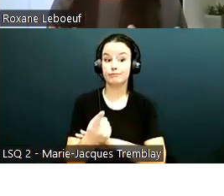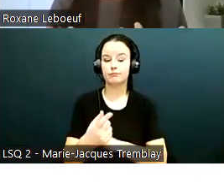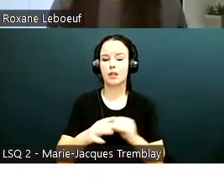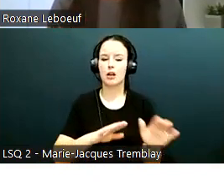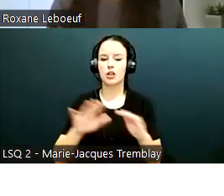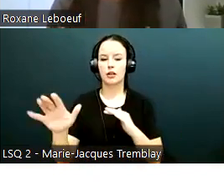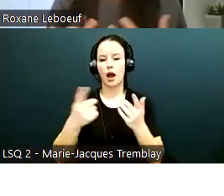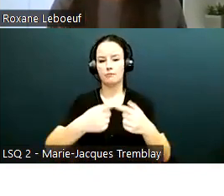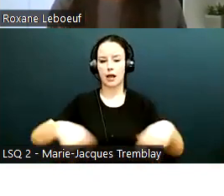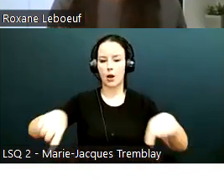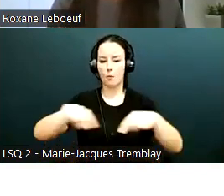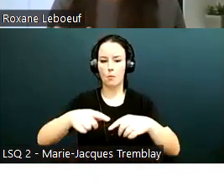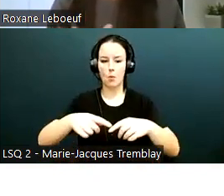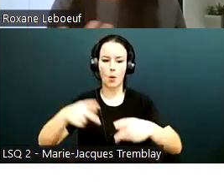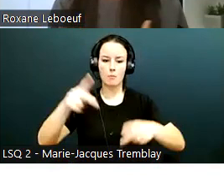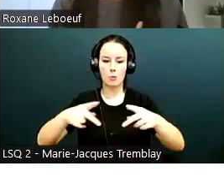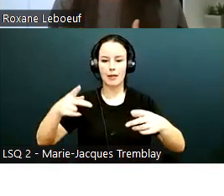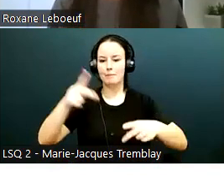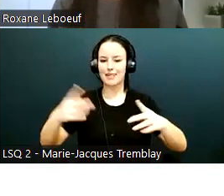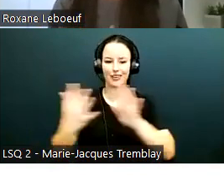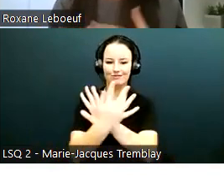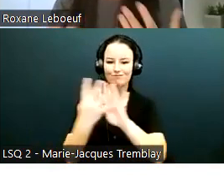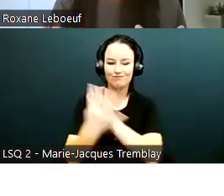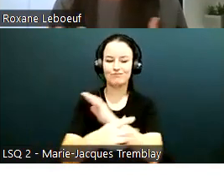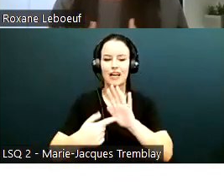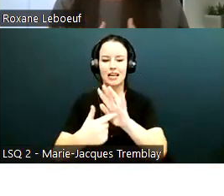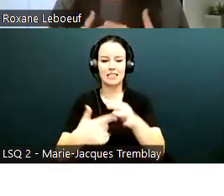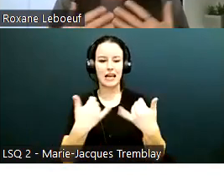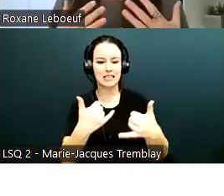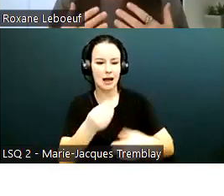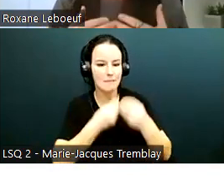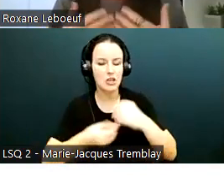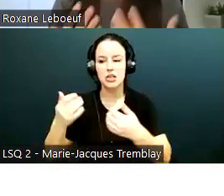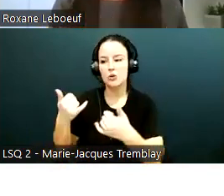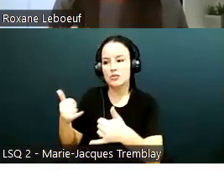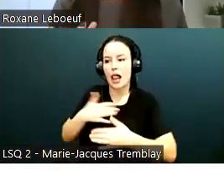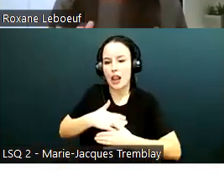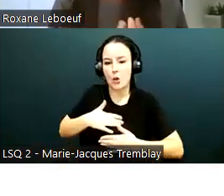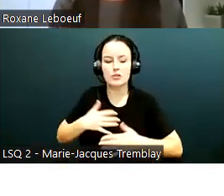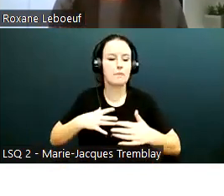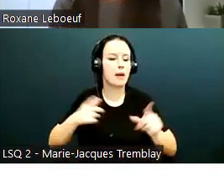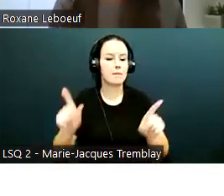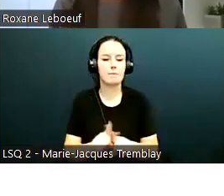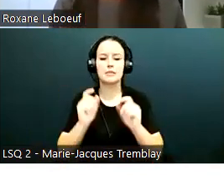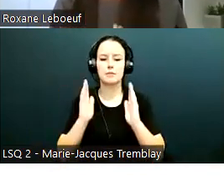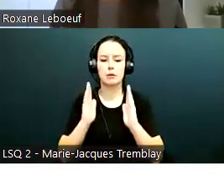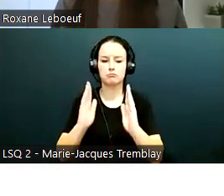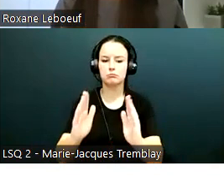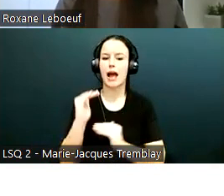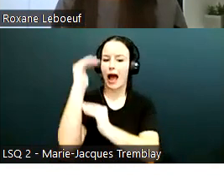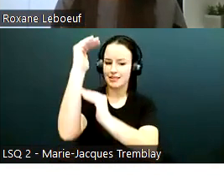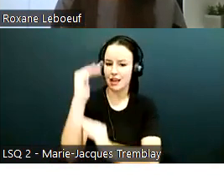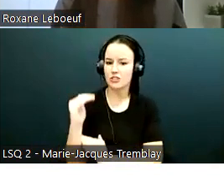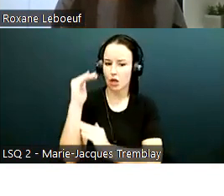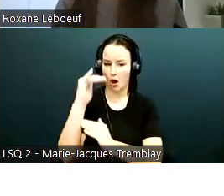dans les lieux publics, donc où les gens se croisent, salle à manger, salle des loisirs, mais ça peut être tout dans les aires de circulation, comme les ascenseurs aussi, ce sont des